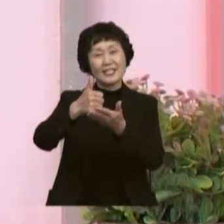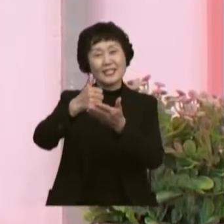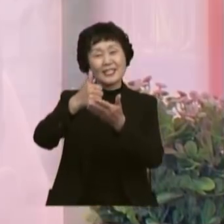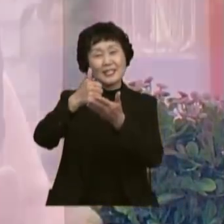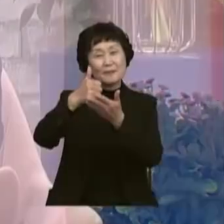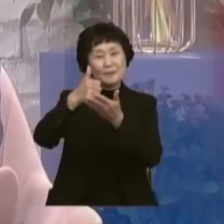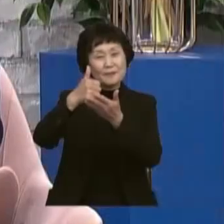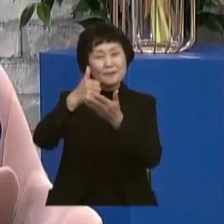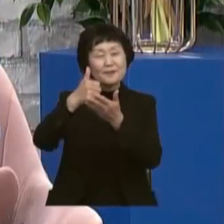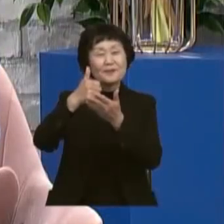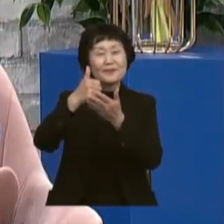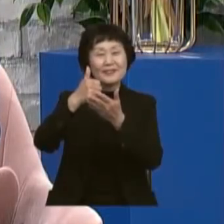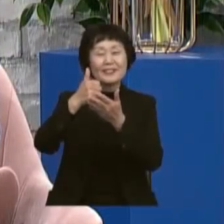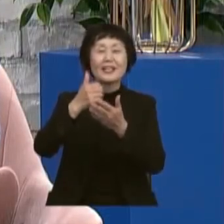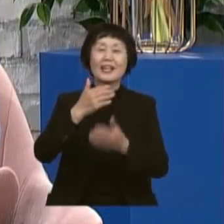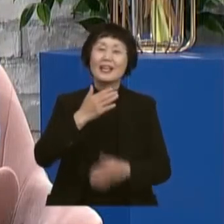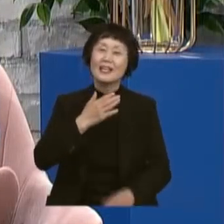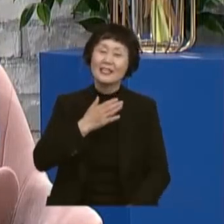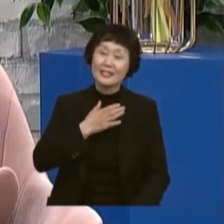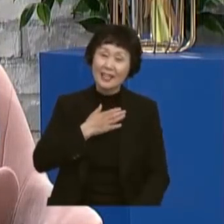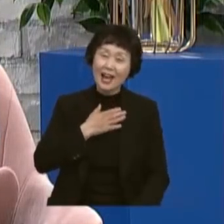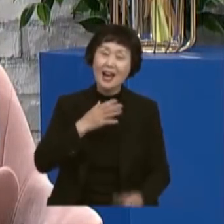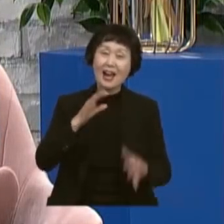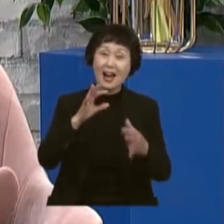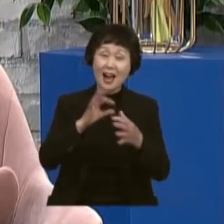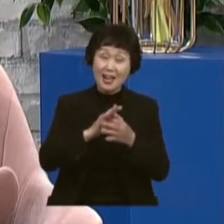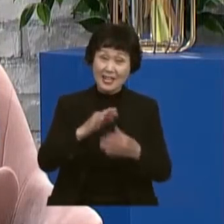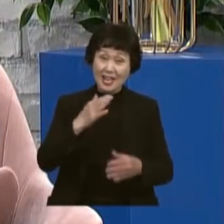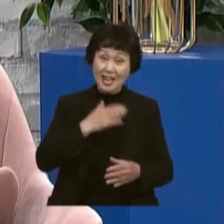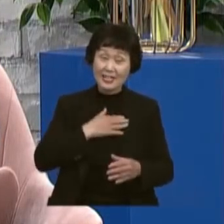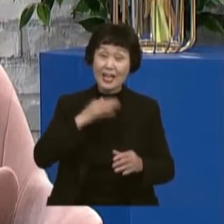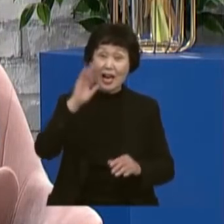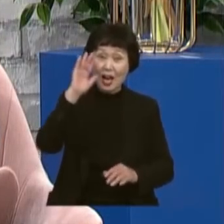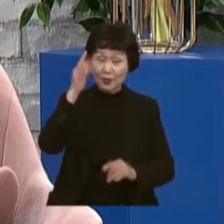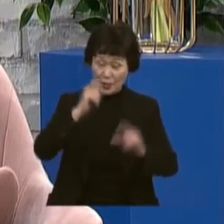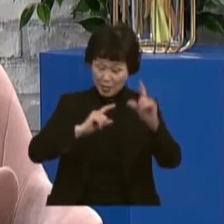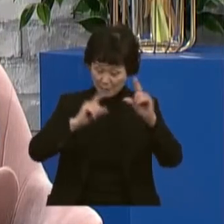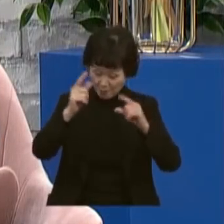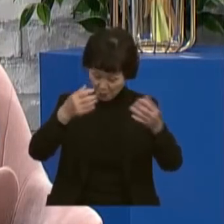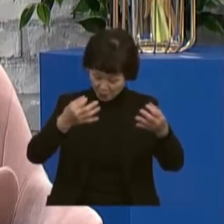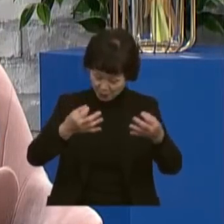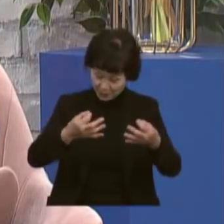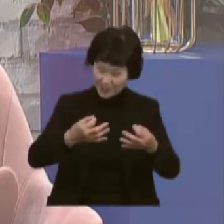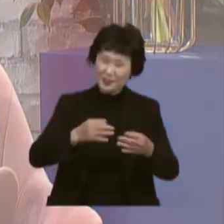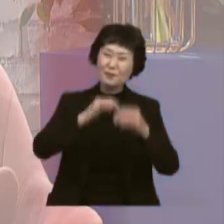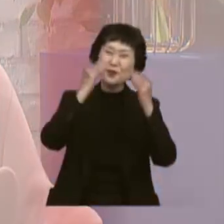하나님 나의 나된 것은 다